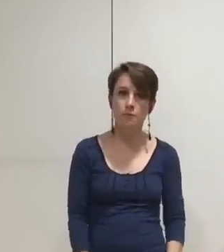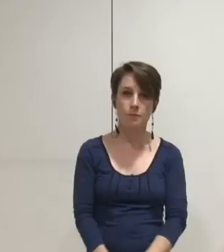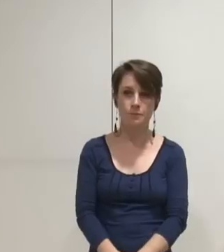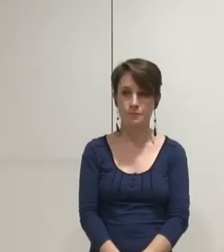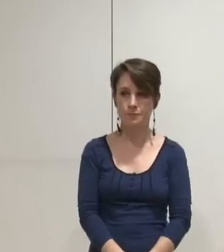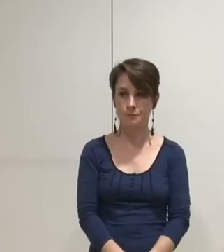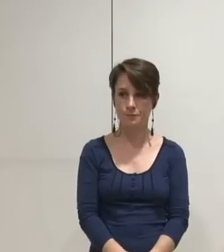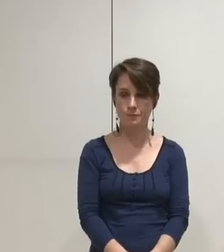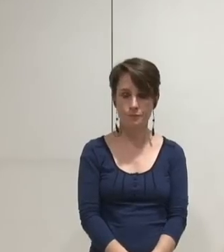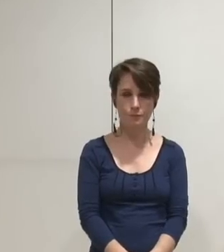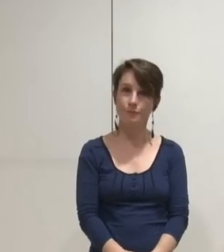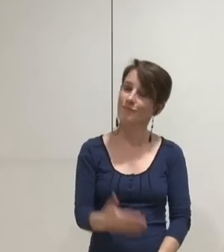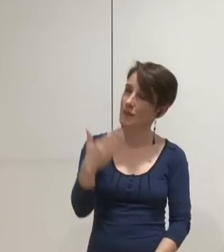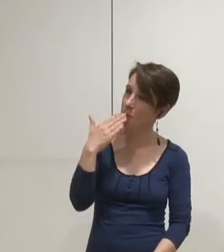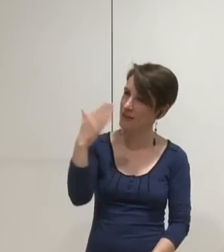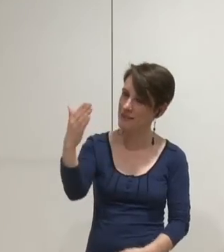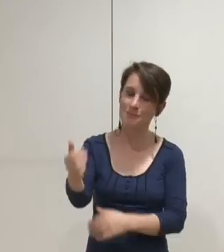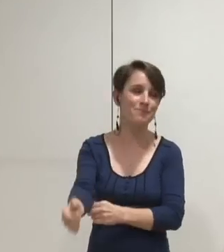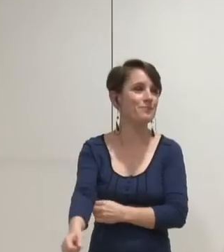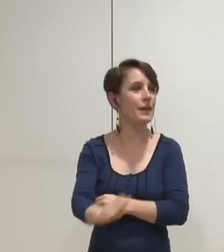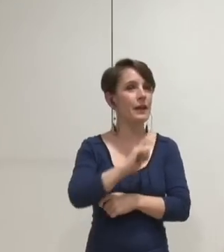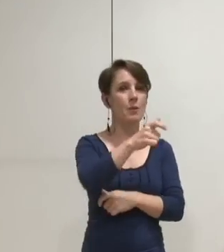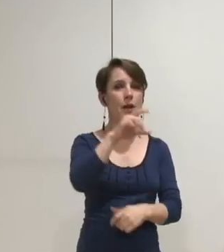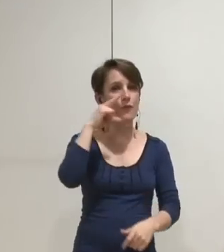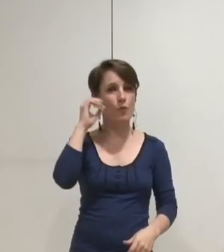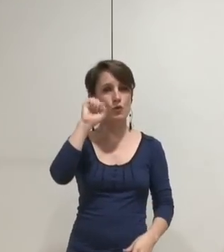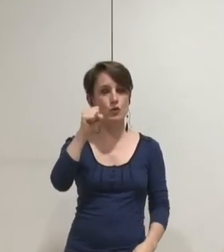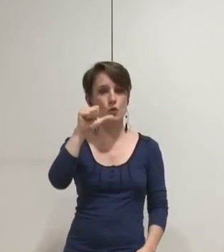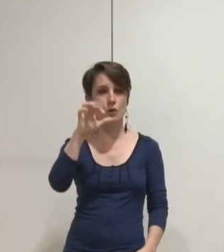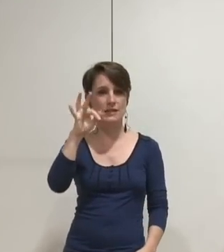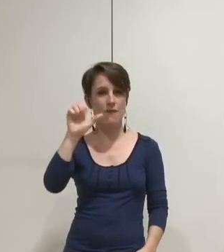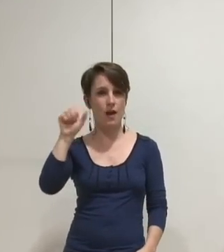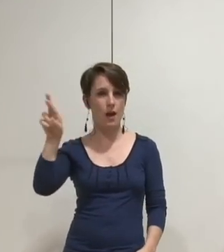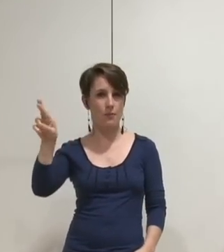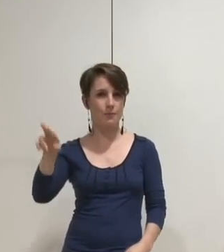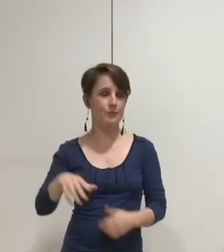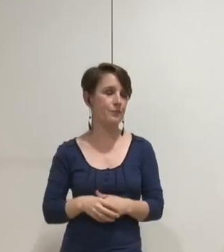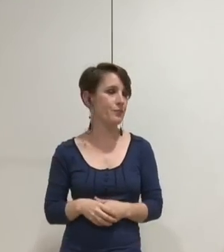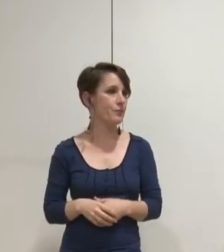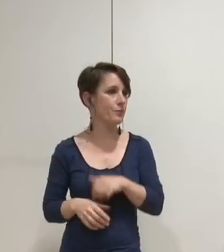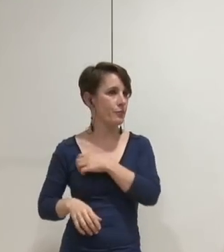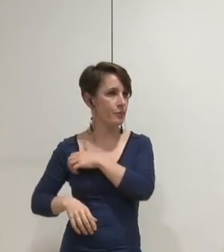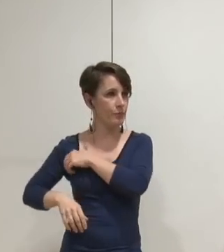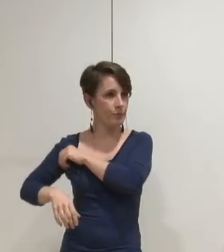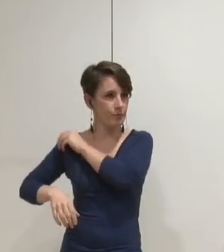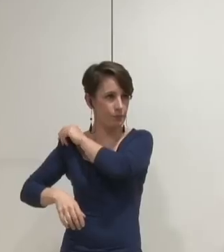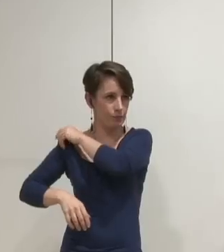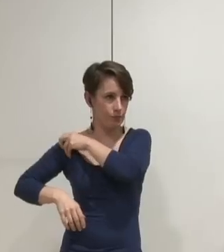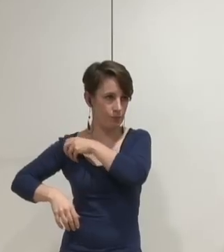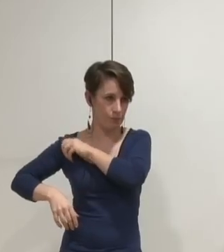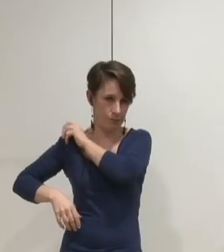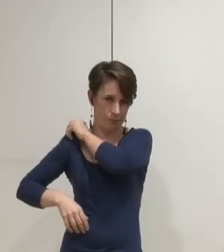pas je vous remercie monsieur safare oui monsieur le Maire c'est un débat que nous avons eu à la